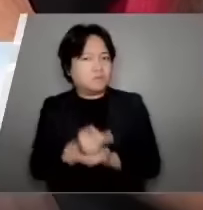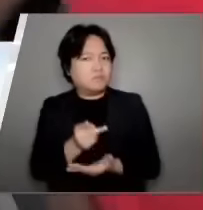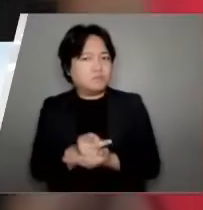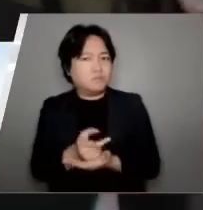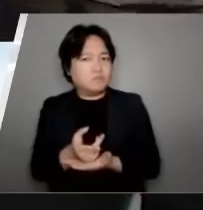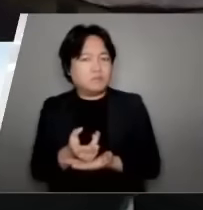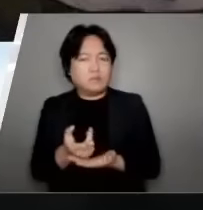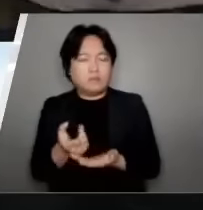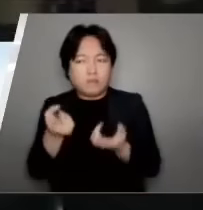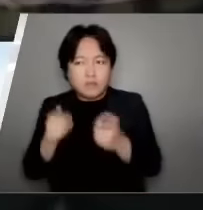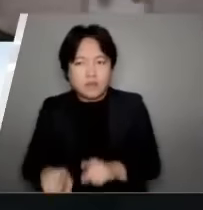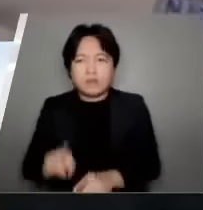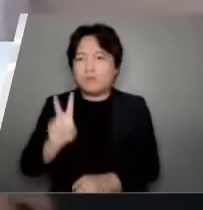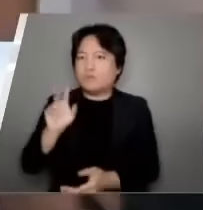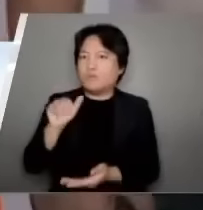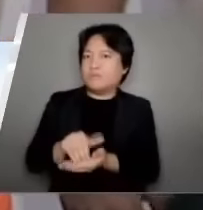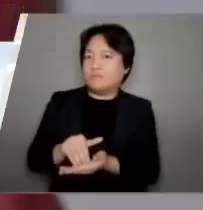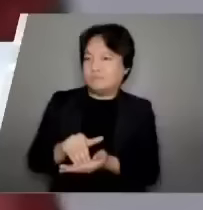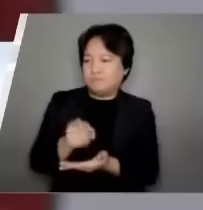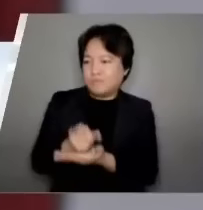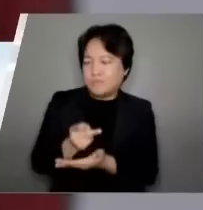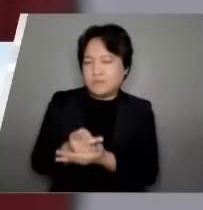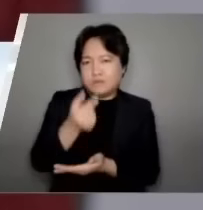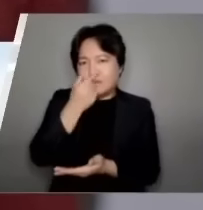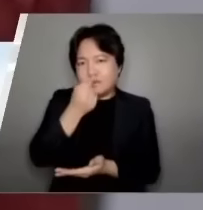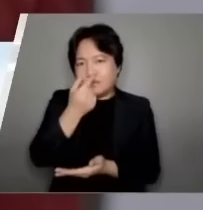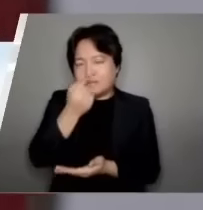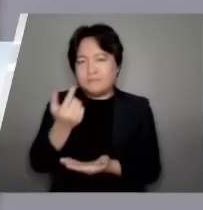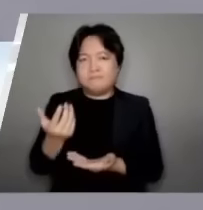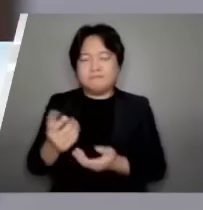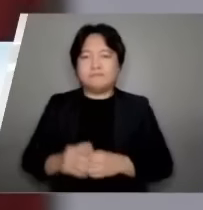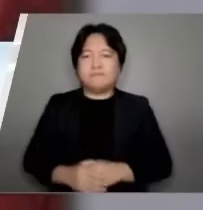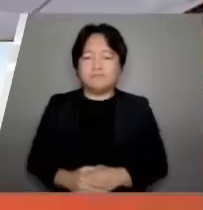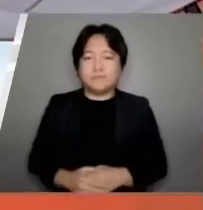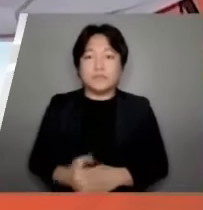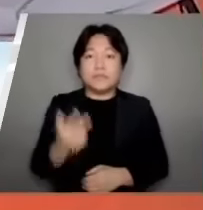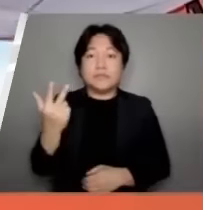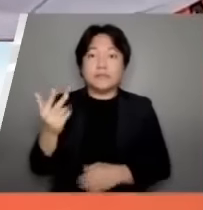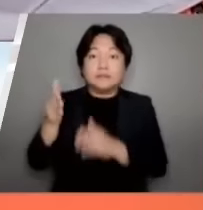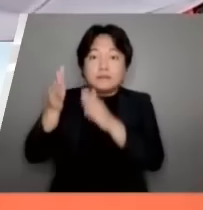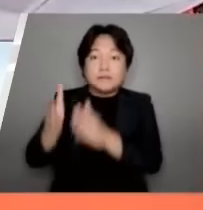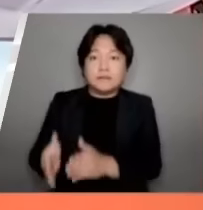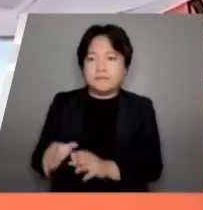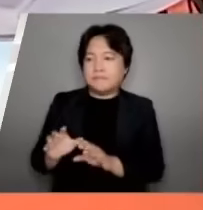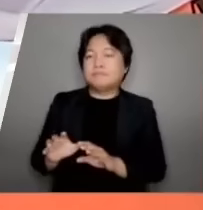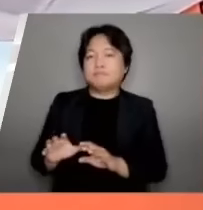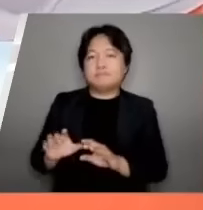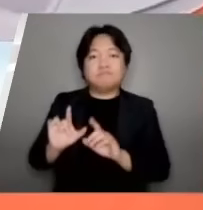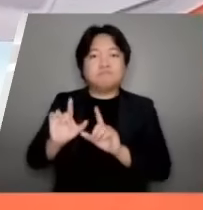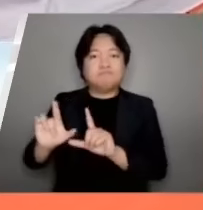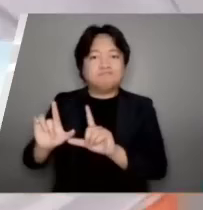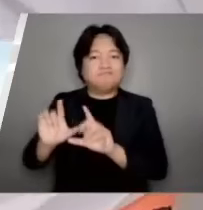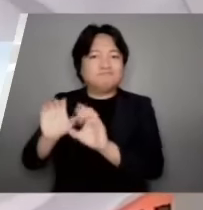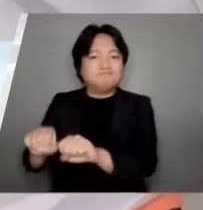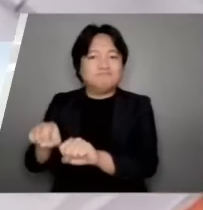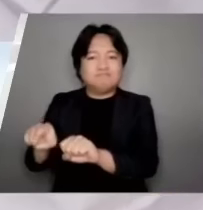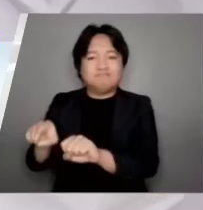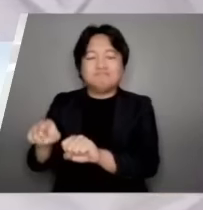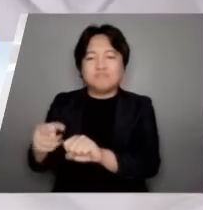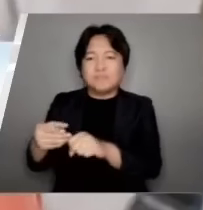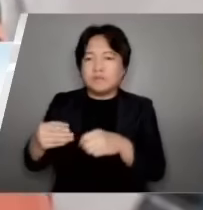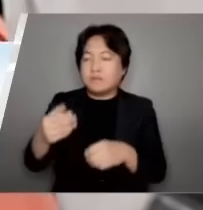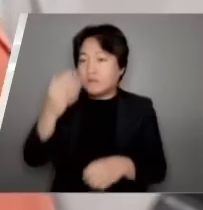kidney. 3 suspect ang arestado. Nagbenta na rin daw sila noon ng kanilang kidney dahil sa matinding pangangailangan. Simula umpisa hanggang